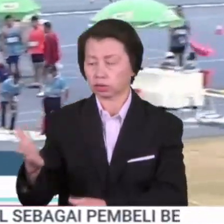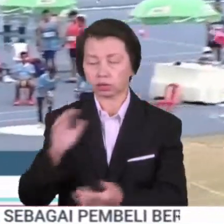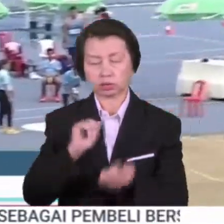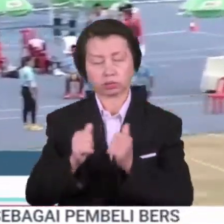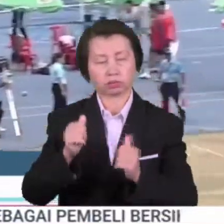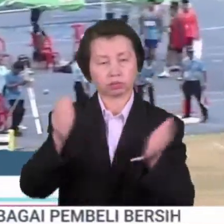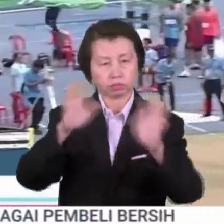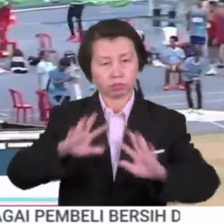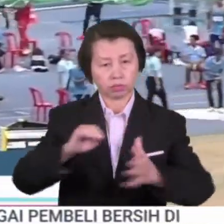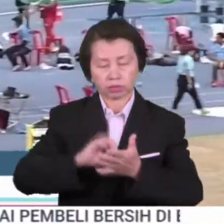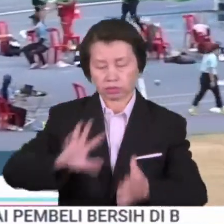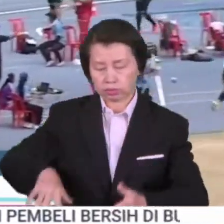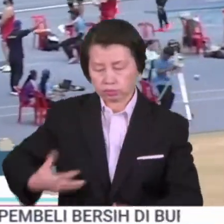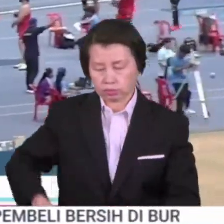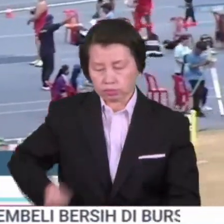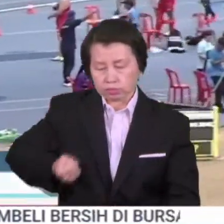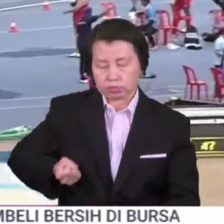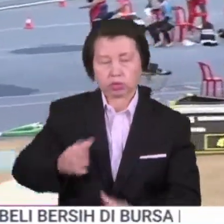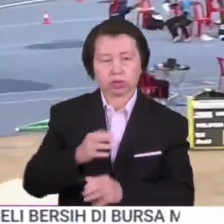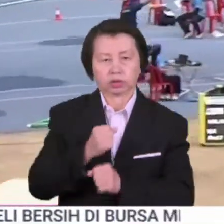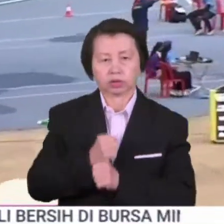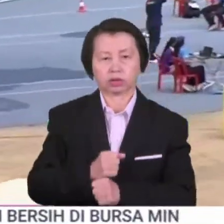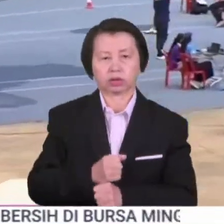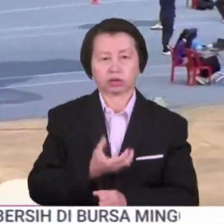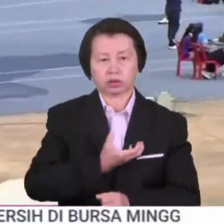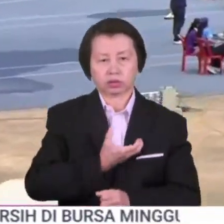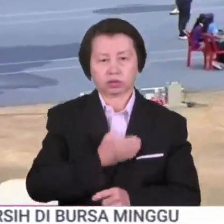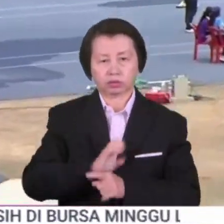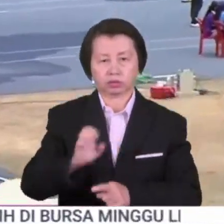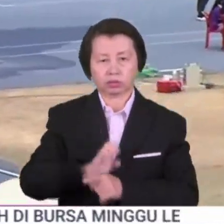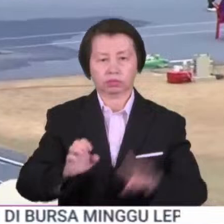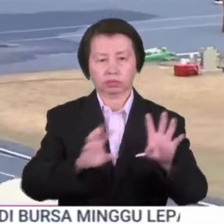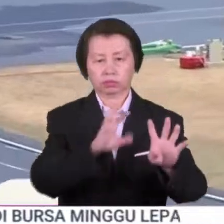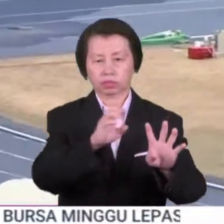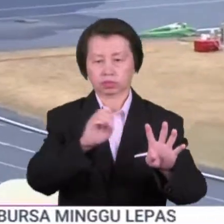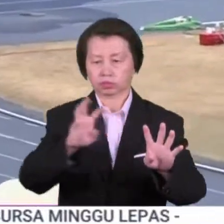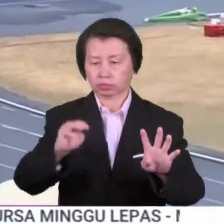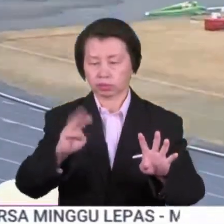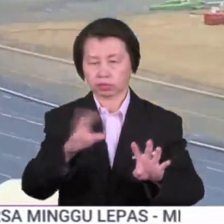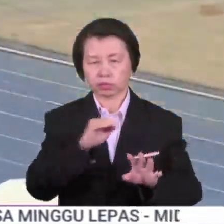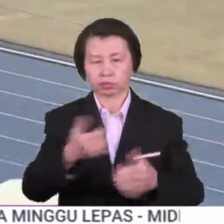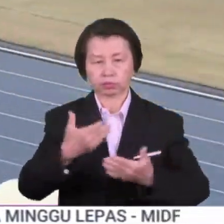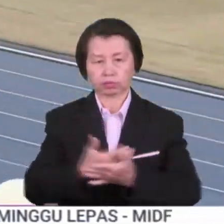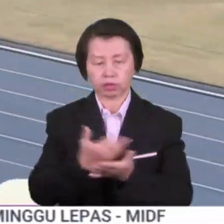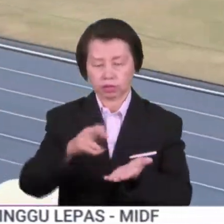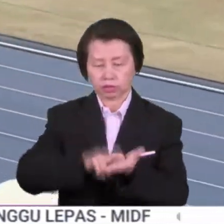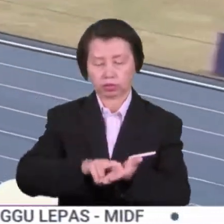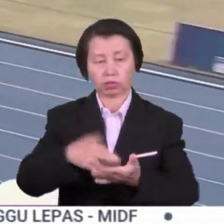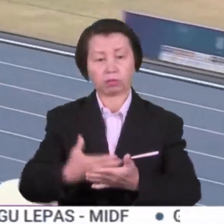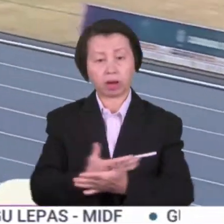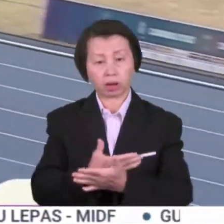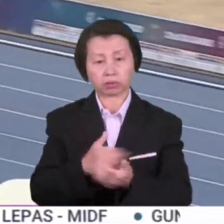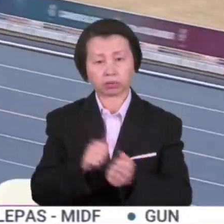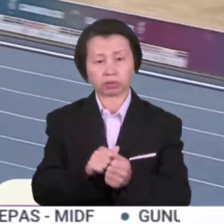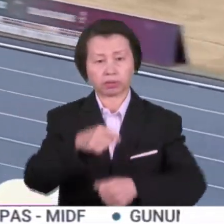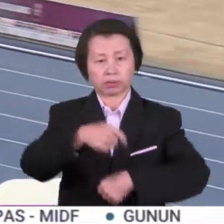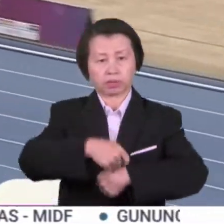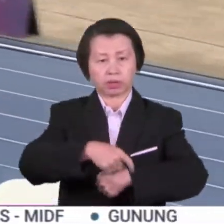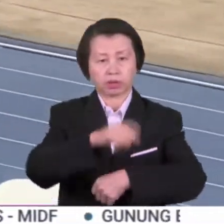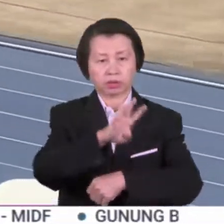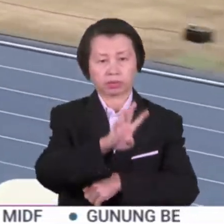2023 di kemboja apabila meraihempingan emas acara 400 Me dan memperbaharui rekod kebangsaan dengan catatan